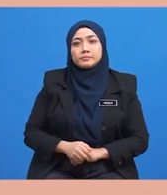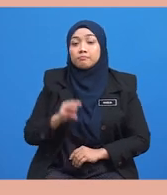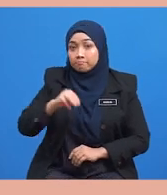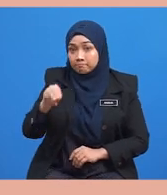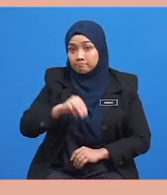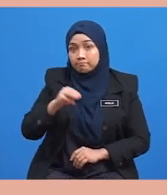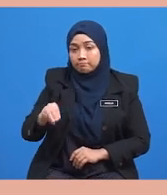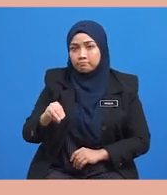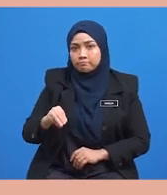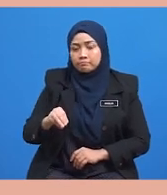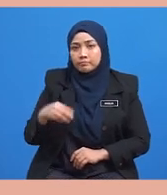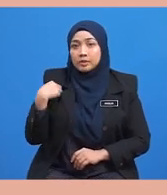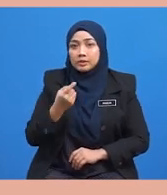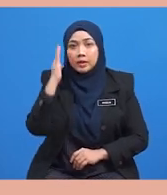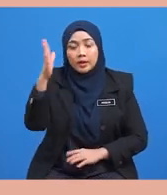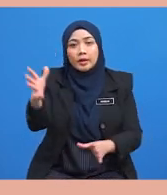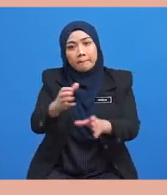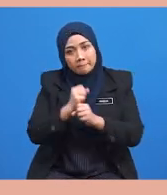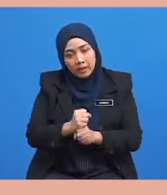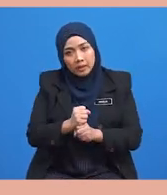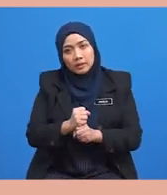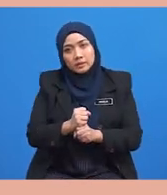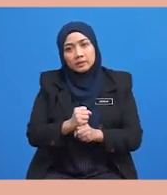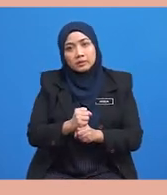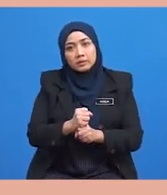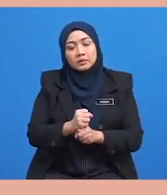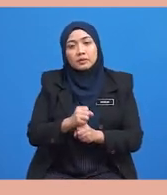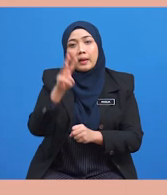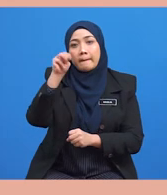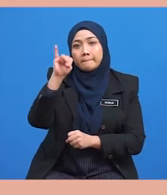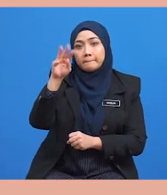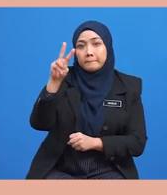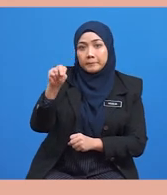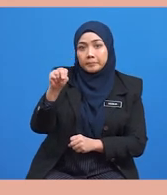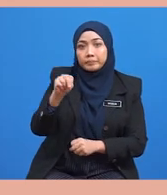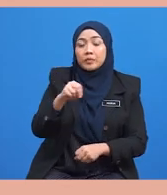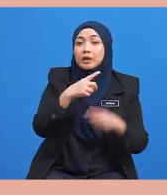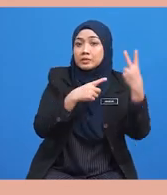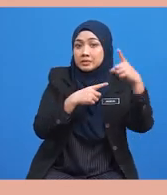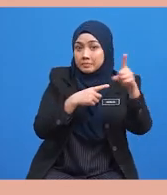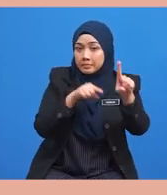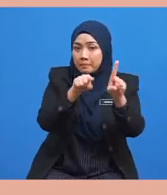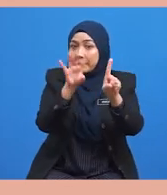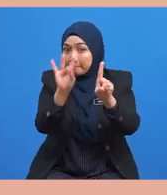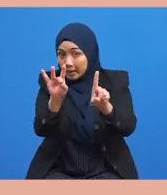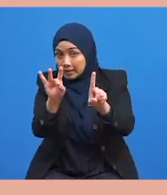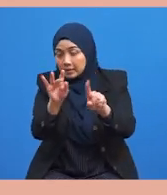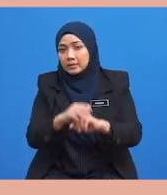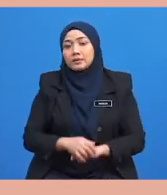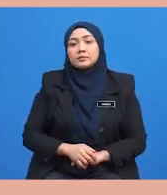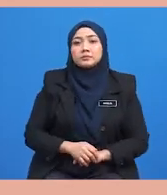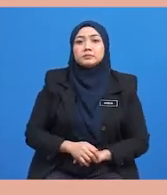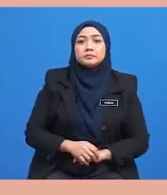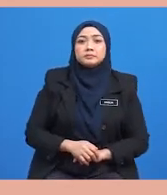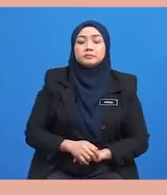Murid-murid, didapati daripada data tersebut, min ialah 11.8. Bagi nilai variance